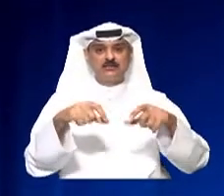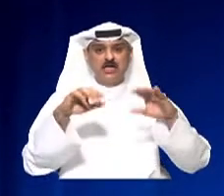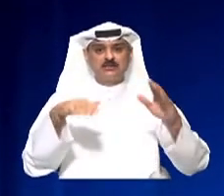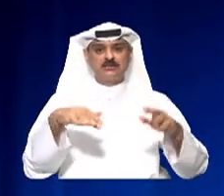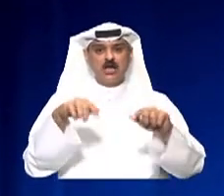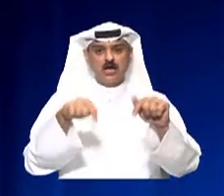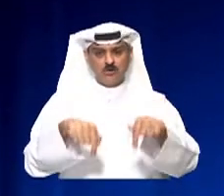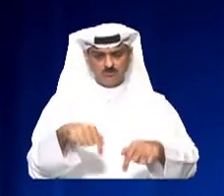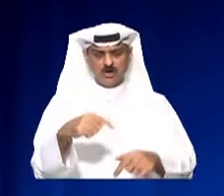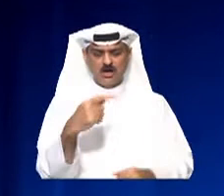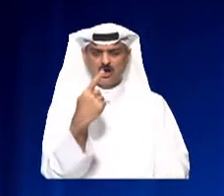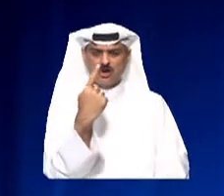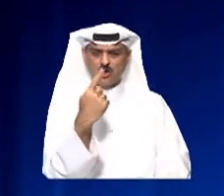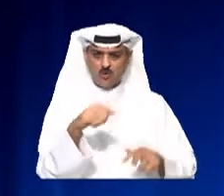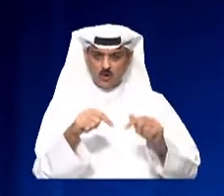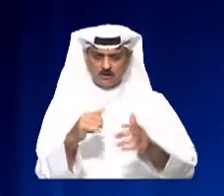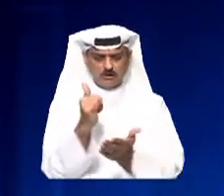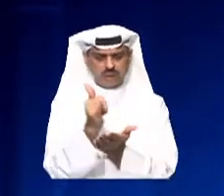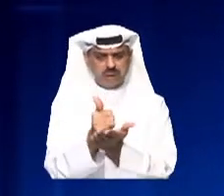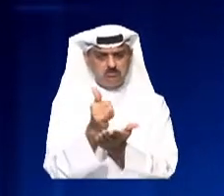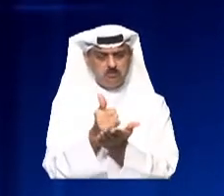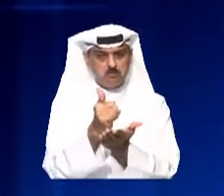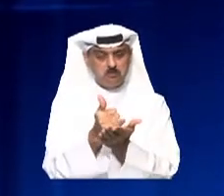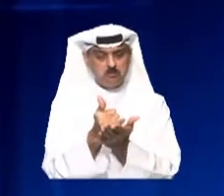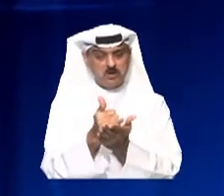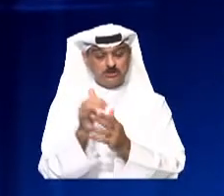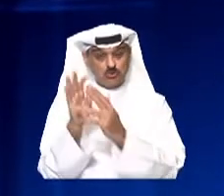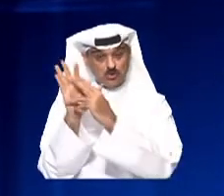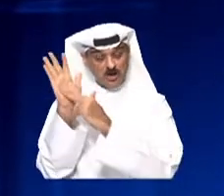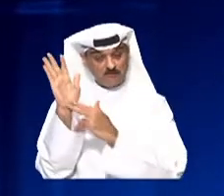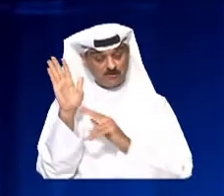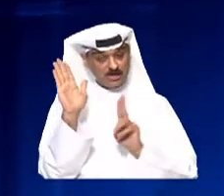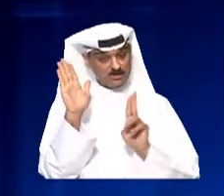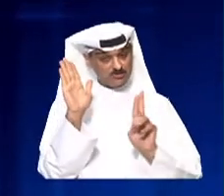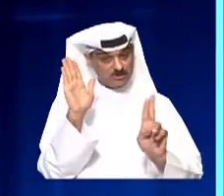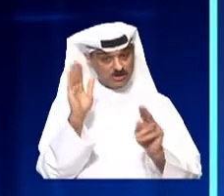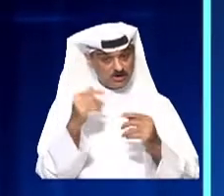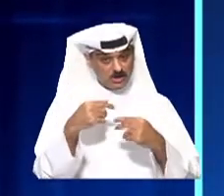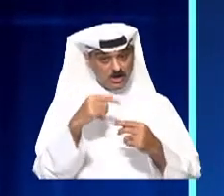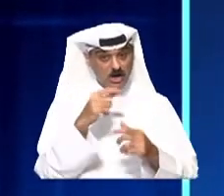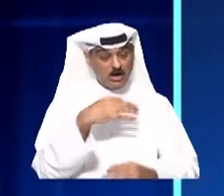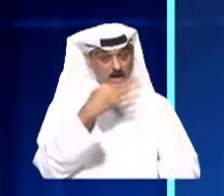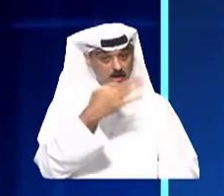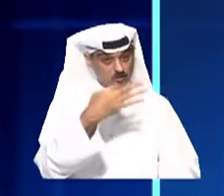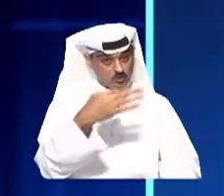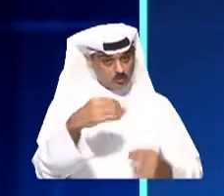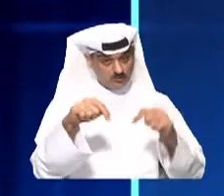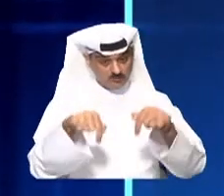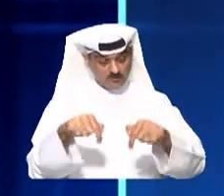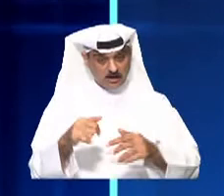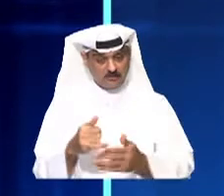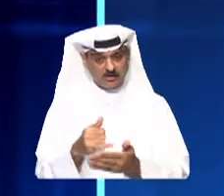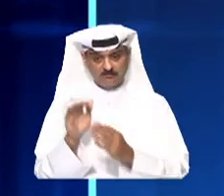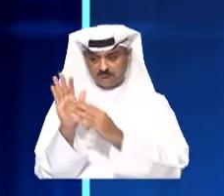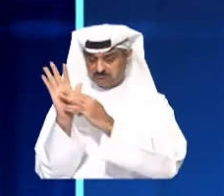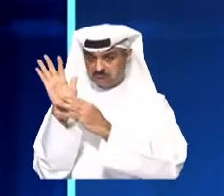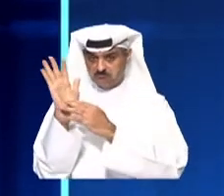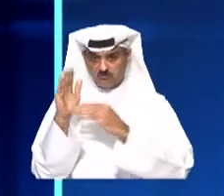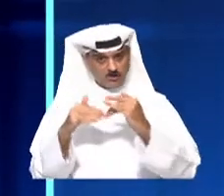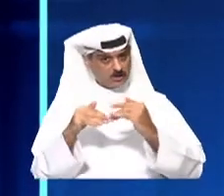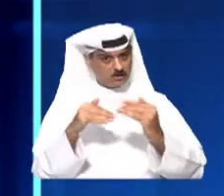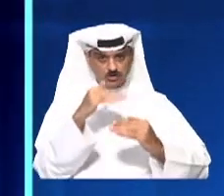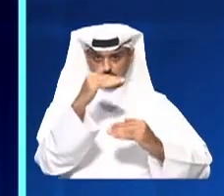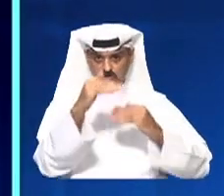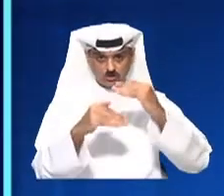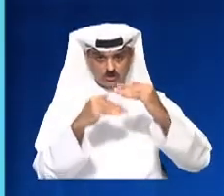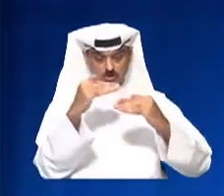الممثلة الخاصة للأمين العام للأمم المتحدة في العراق جينين هينس أعضاء المجلس على آخر التطورات في